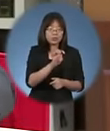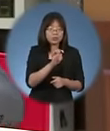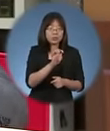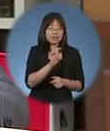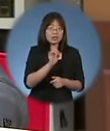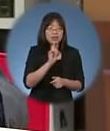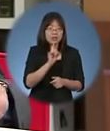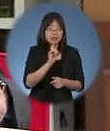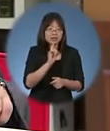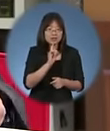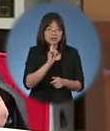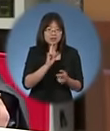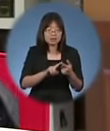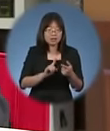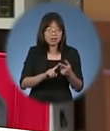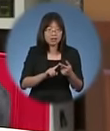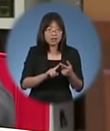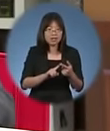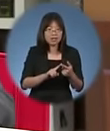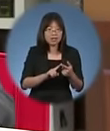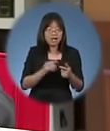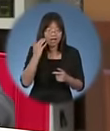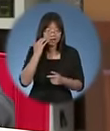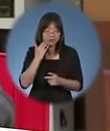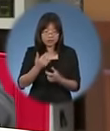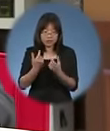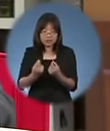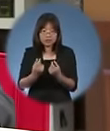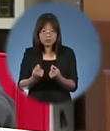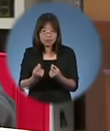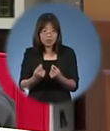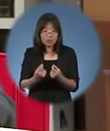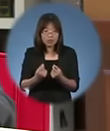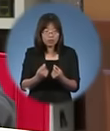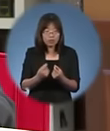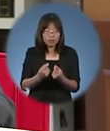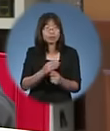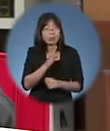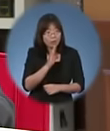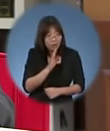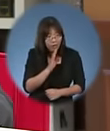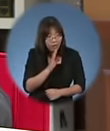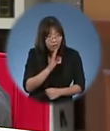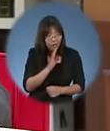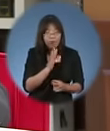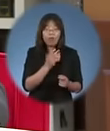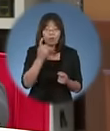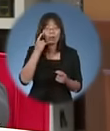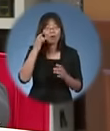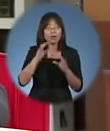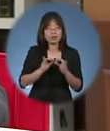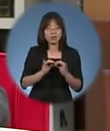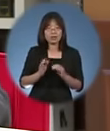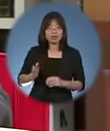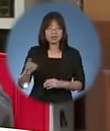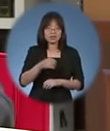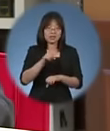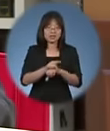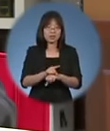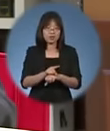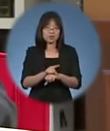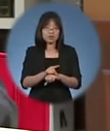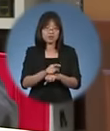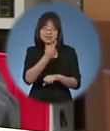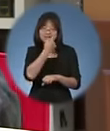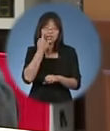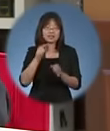이렇고 프랑스는 이렇고 일본은 이런데 한국은 이렇다. 그렇대? 그런 객관성을 부여받기 위한 작업이었죠.